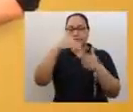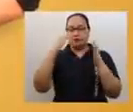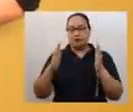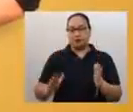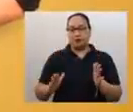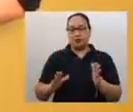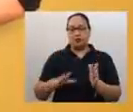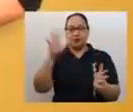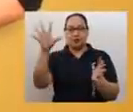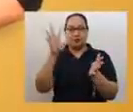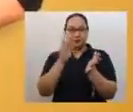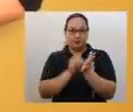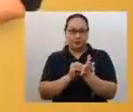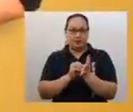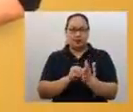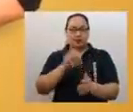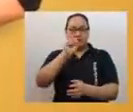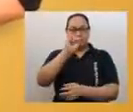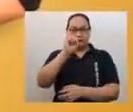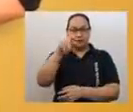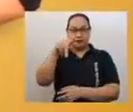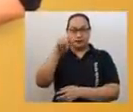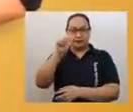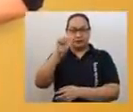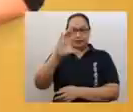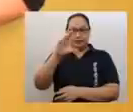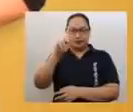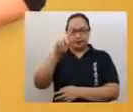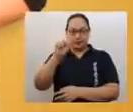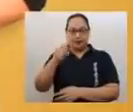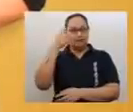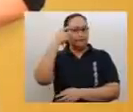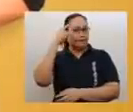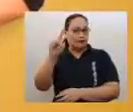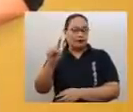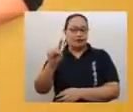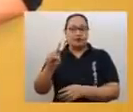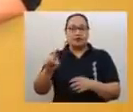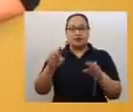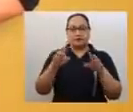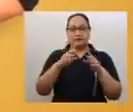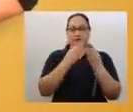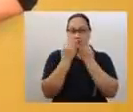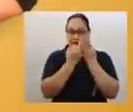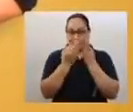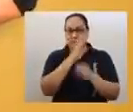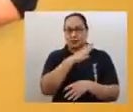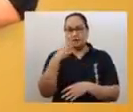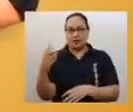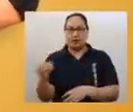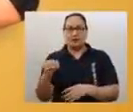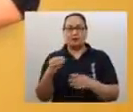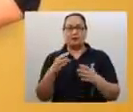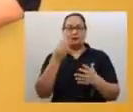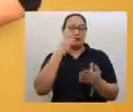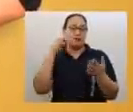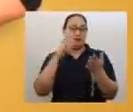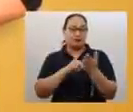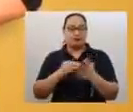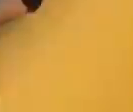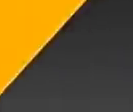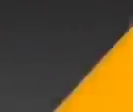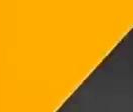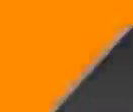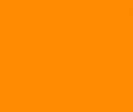mga miyembro ang kopya ng digitized SIPACs sa pamamagitan ng group chat sa Facebook or email.